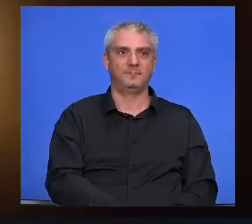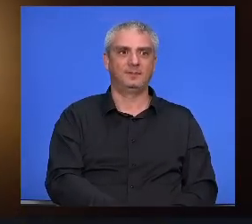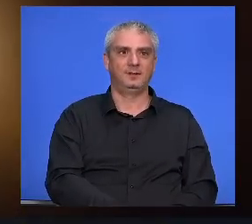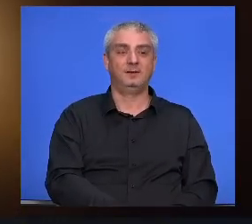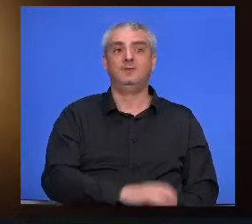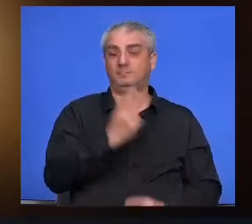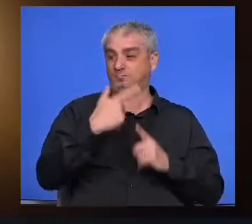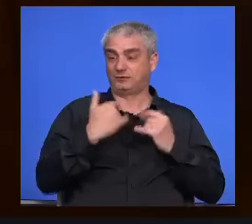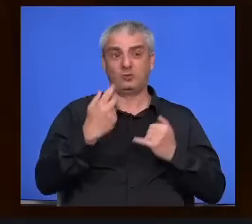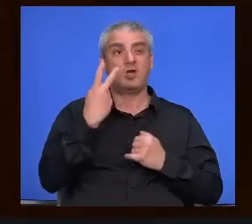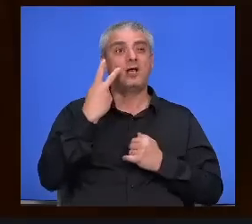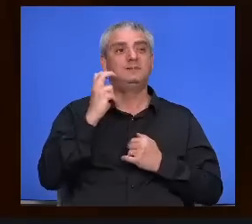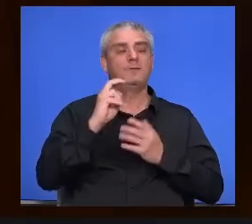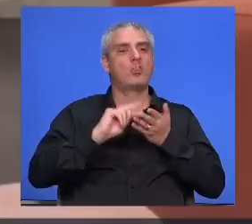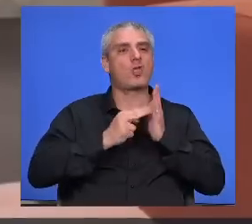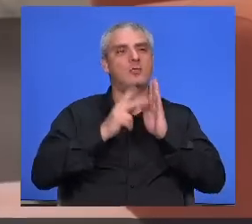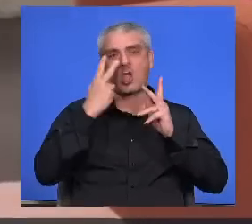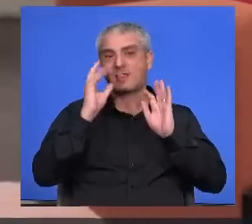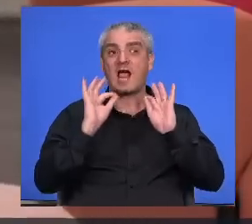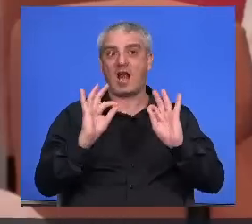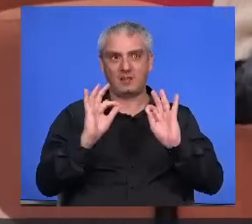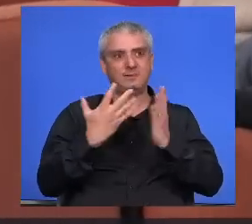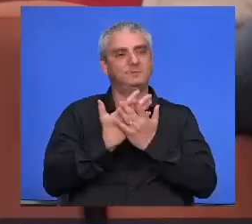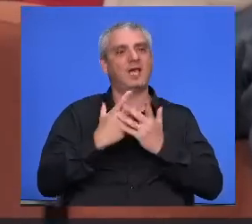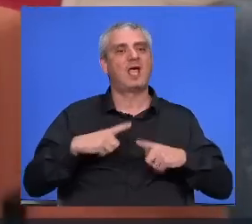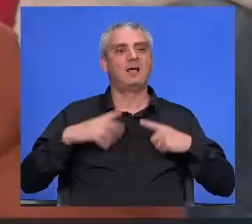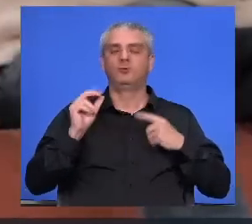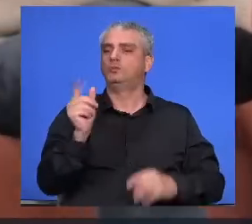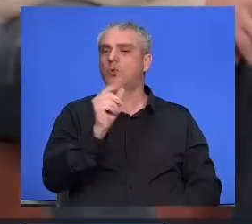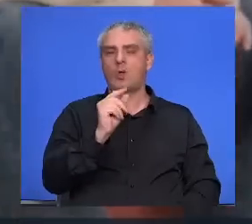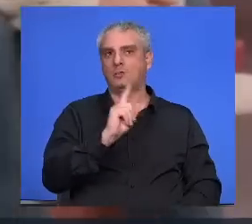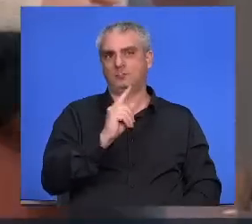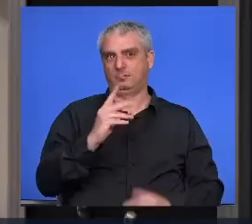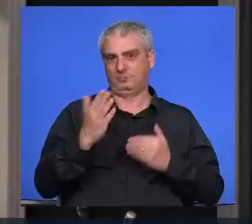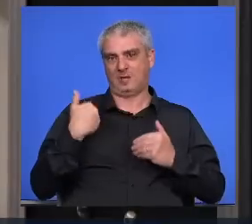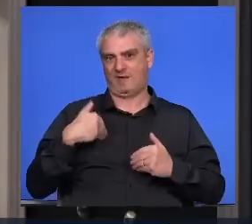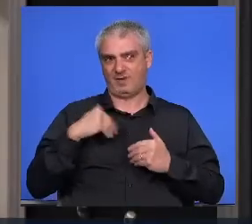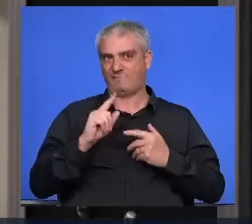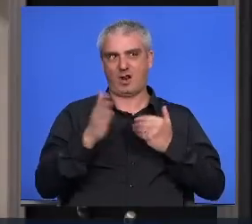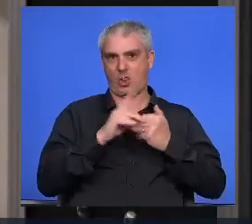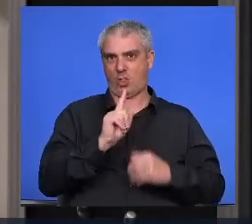ונכון להיום יותר מ-20 תוכניות ריאליטי מתעדות את חייהם של זוגות לא נשואים ורווקים.